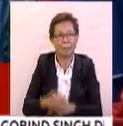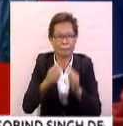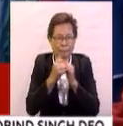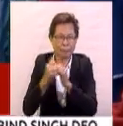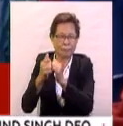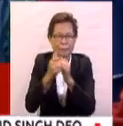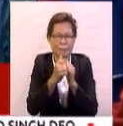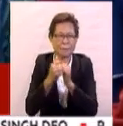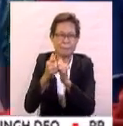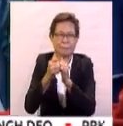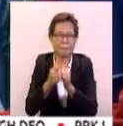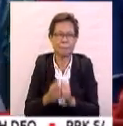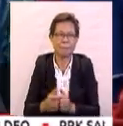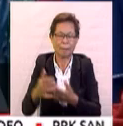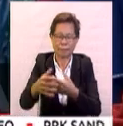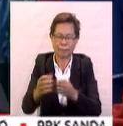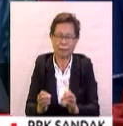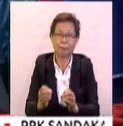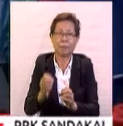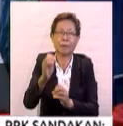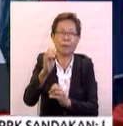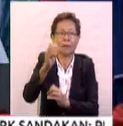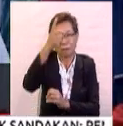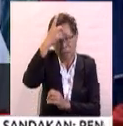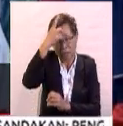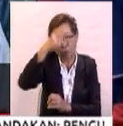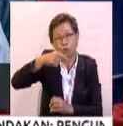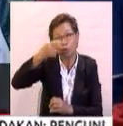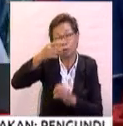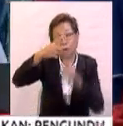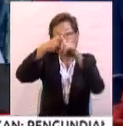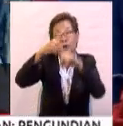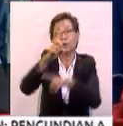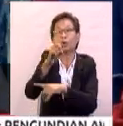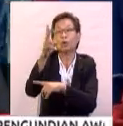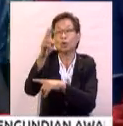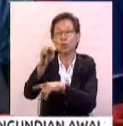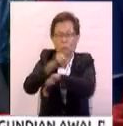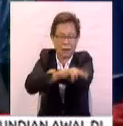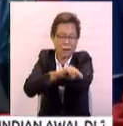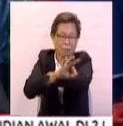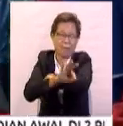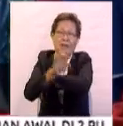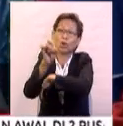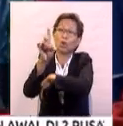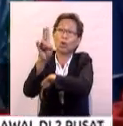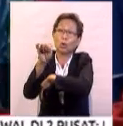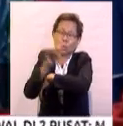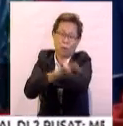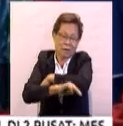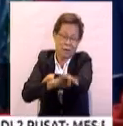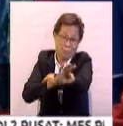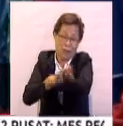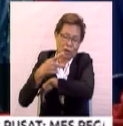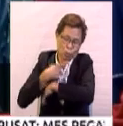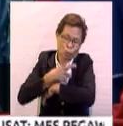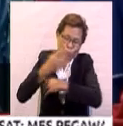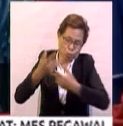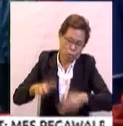bersama-sama dengan pejabat Datuk Speaker Dewan Undangan Negeri Negeri Sembilan, kita telah membawa